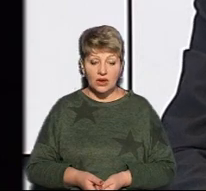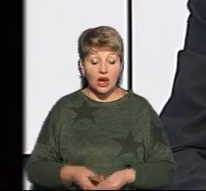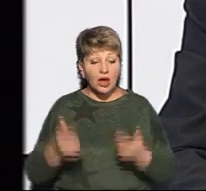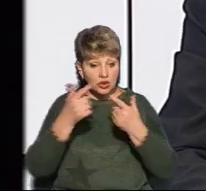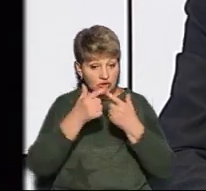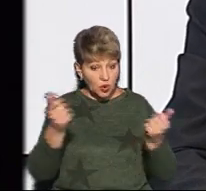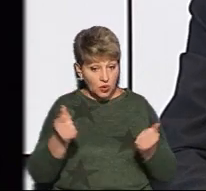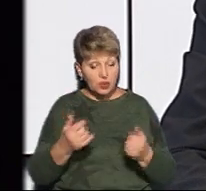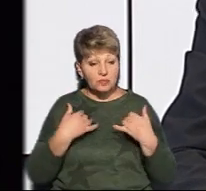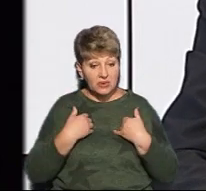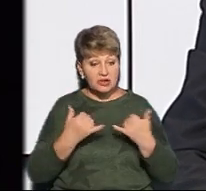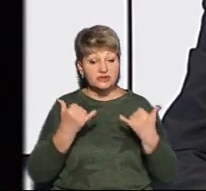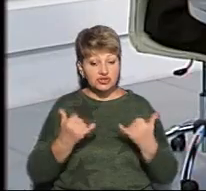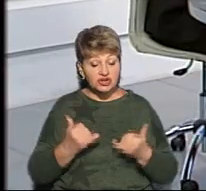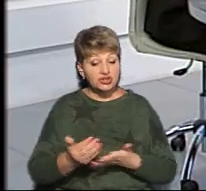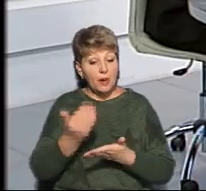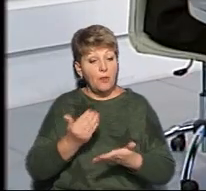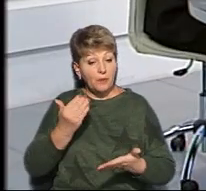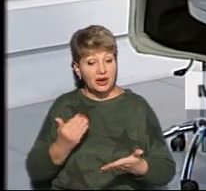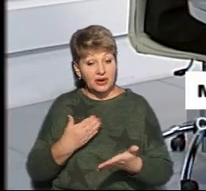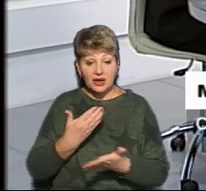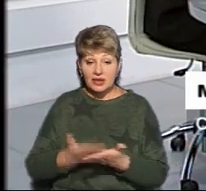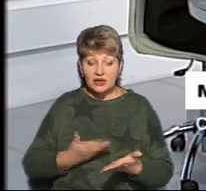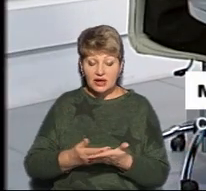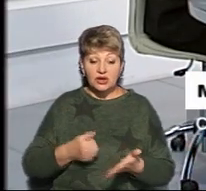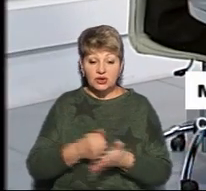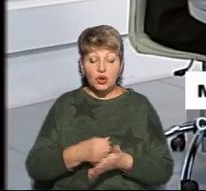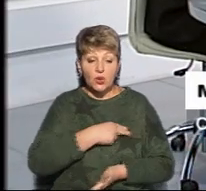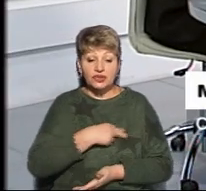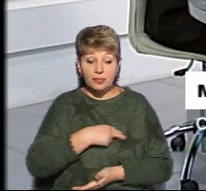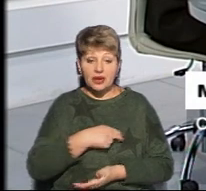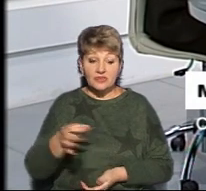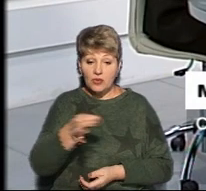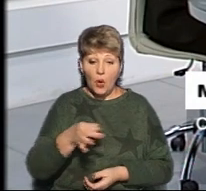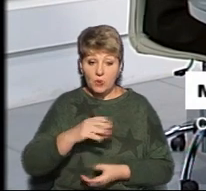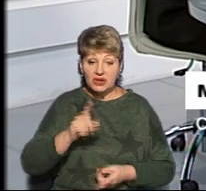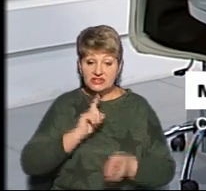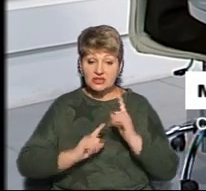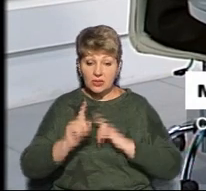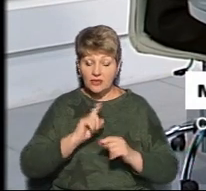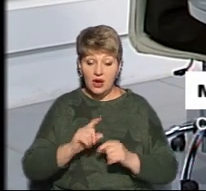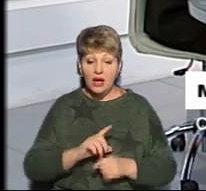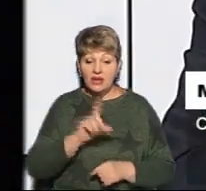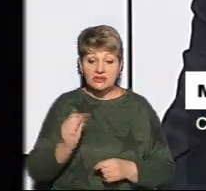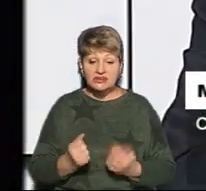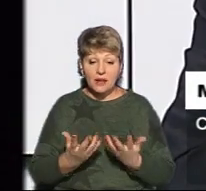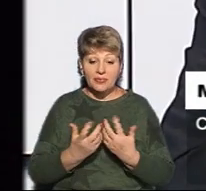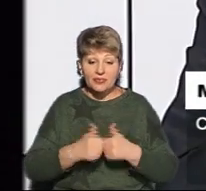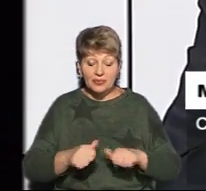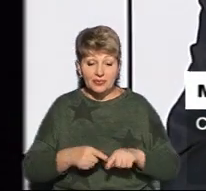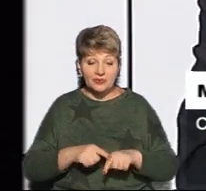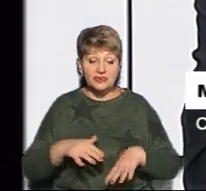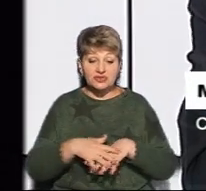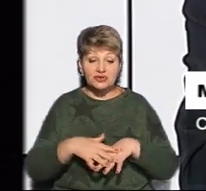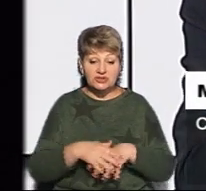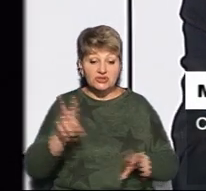Наголошу на тому, ми щойно побачили попередні дані за депутатів до обласної ради по підрахункам політичної партії Черкащани.